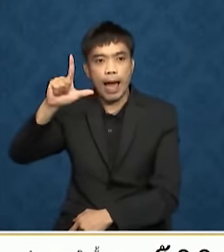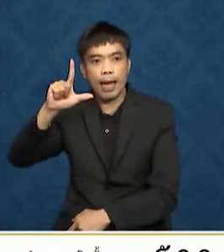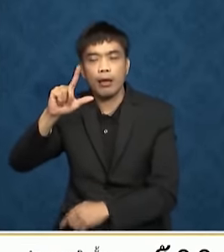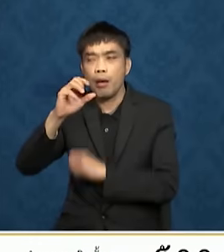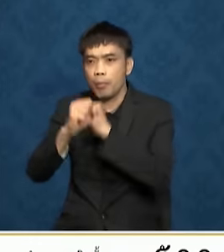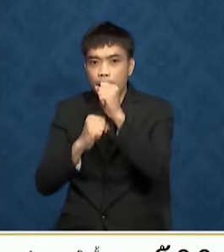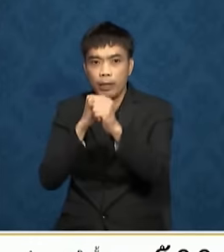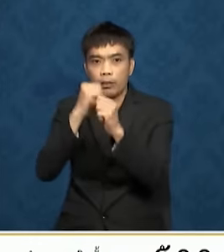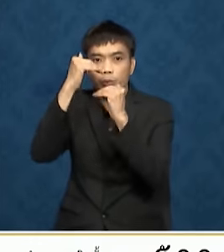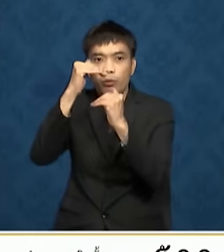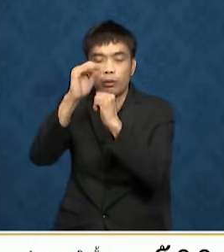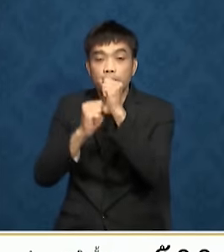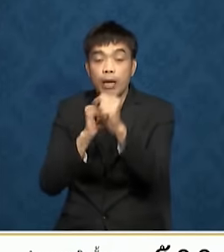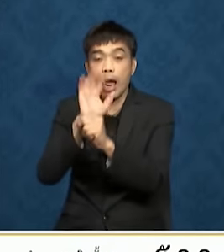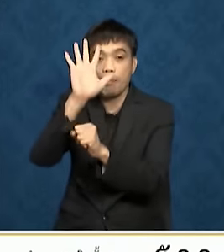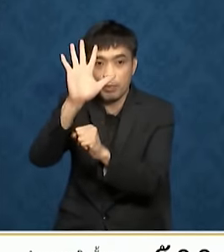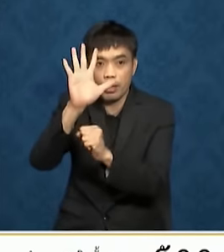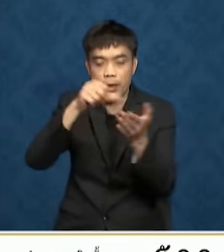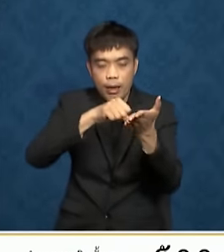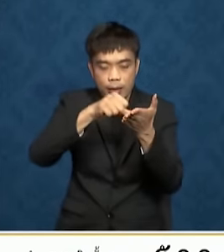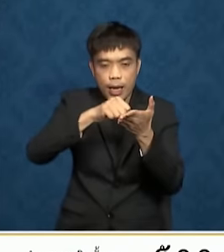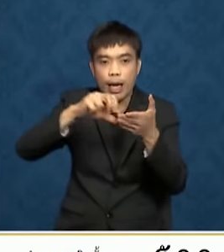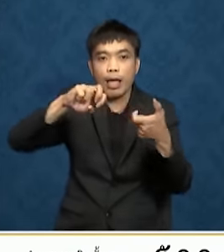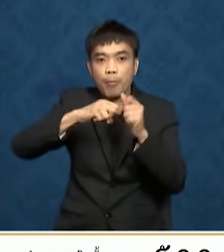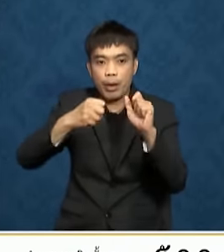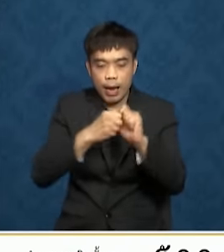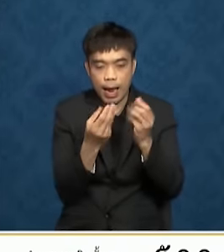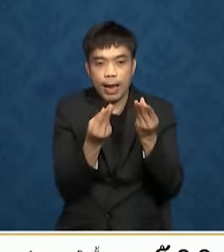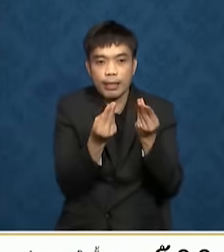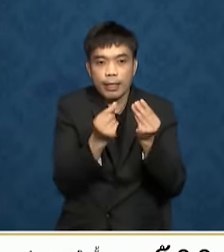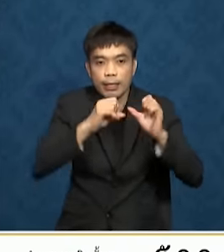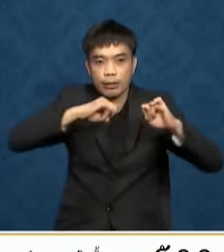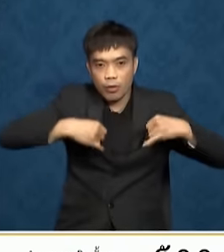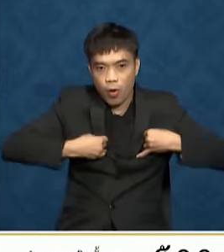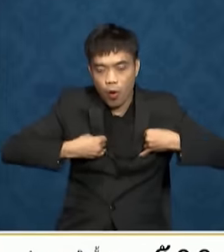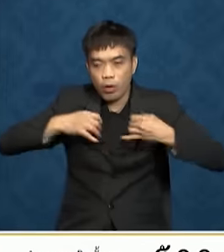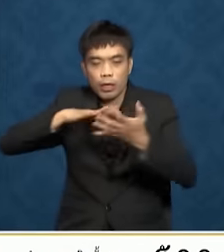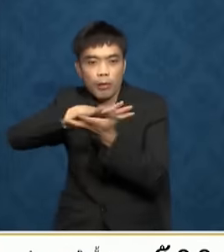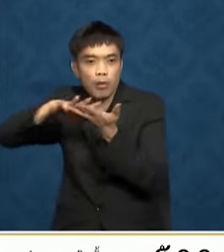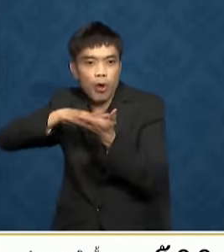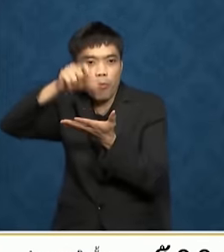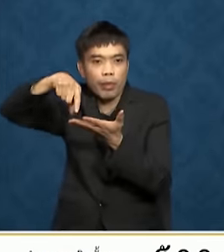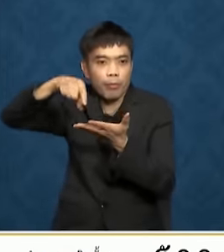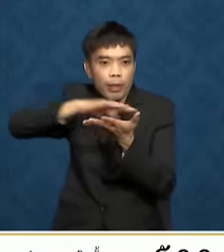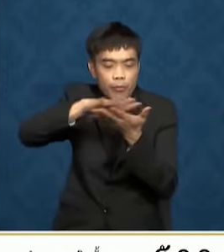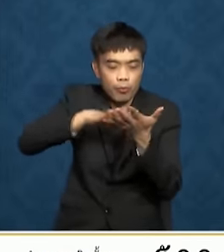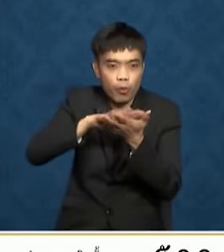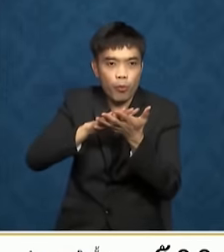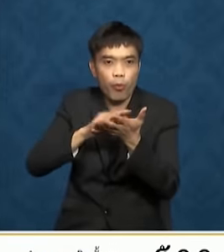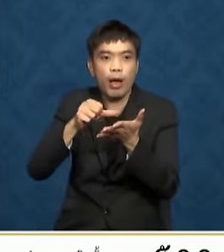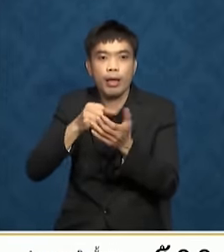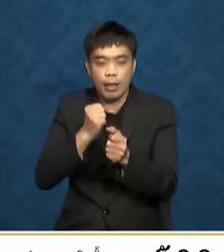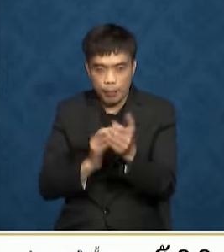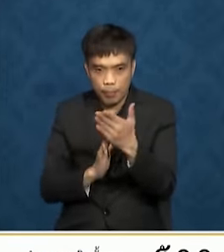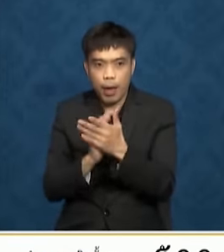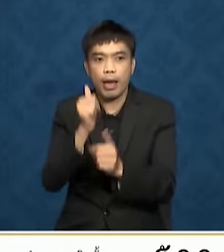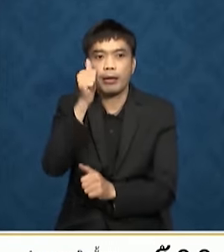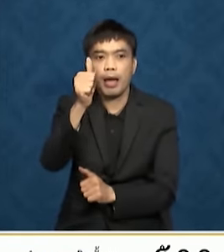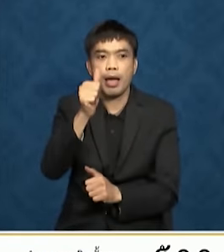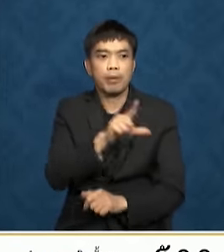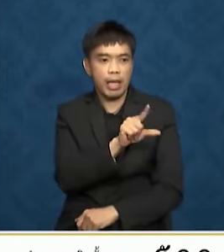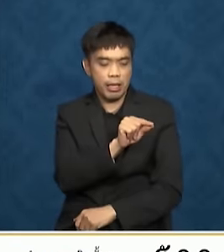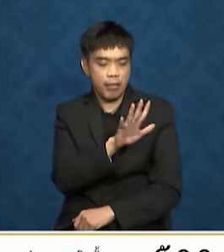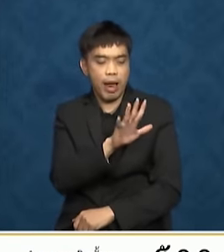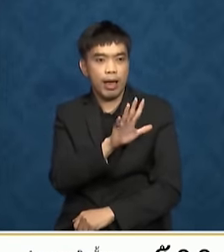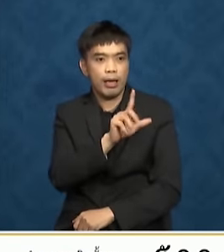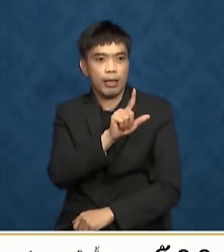ใน 5ปีปัญหาที่ดินทับซ้อนของพี่น้องเกษตรกรถึงจะหายไปไม่ใช่ 725ล้านบาทอย่างที่ได้จัดงบประมาณมา